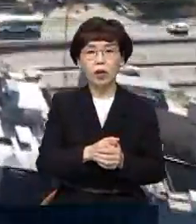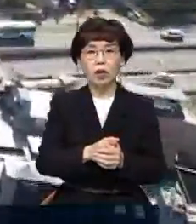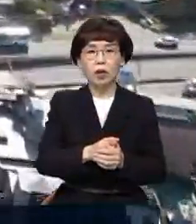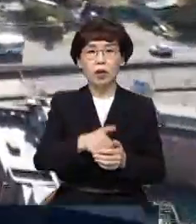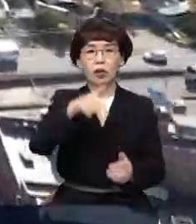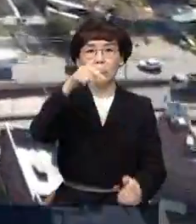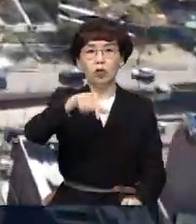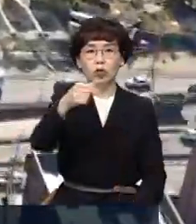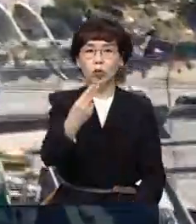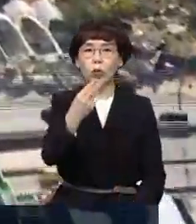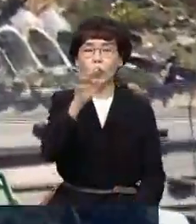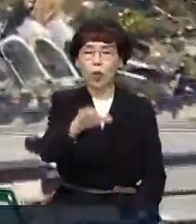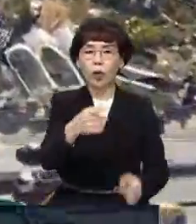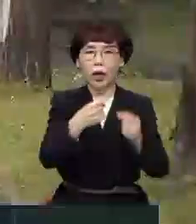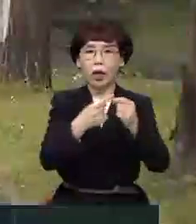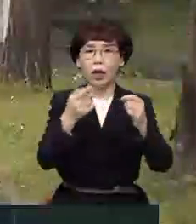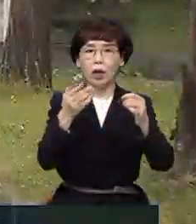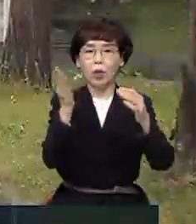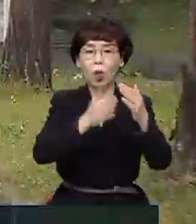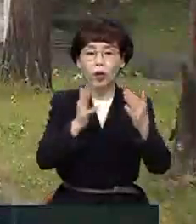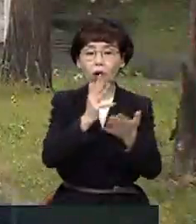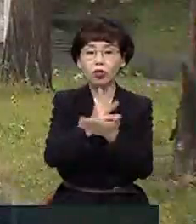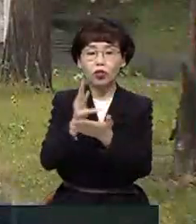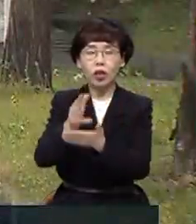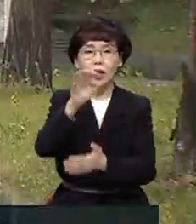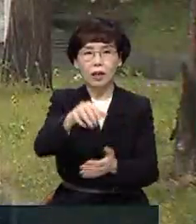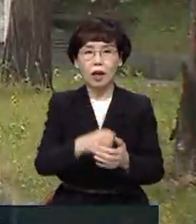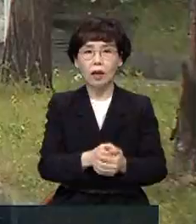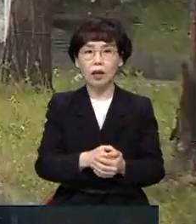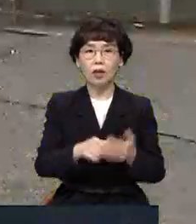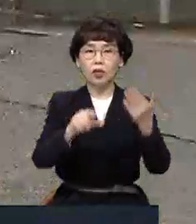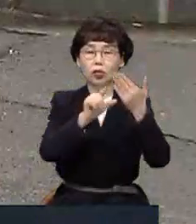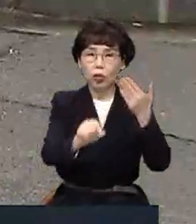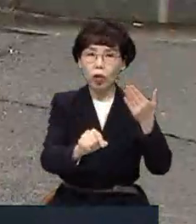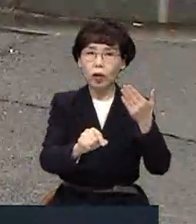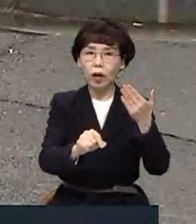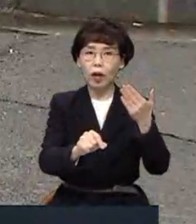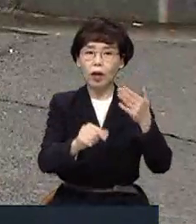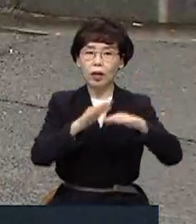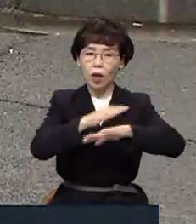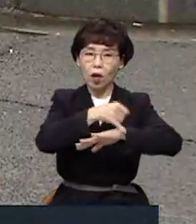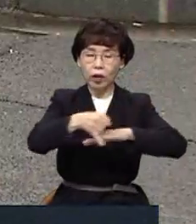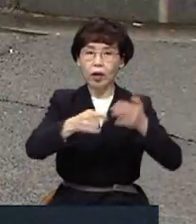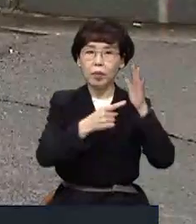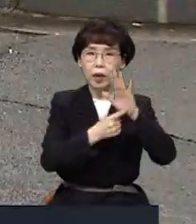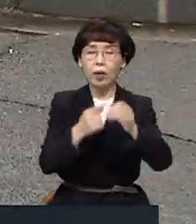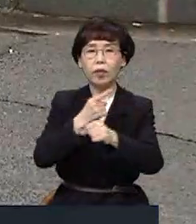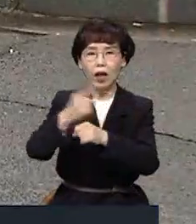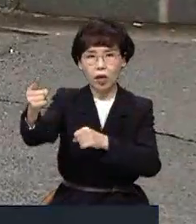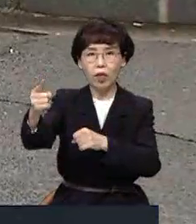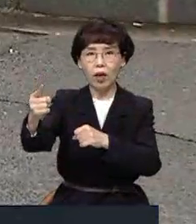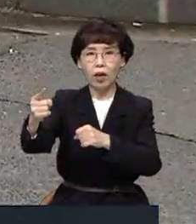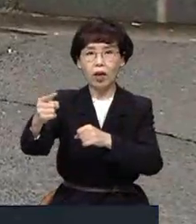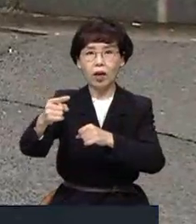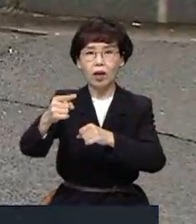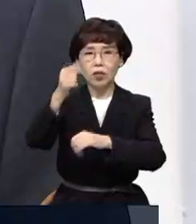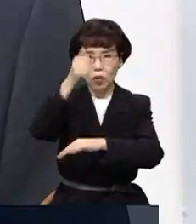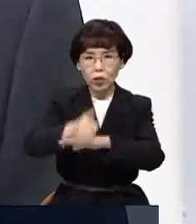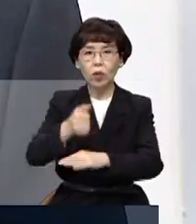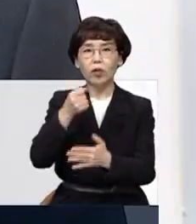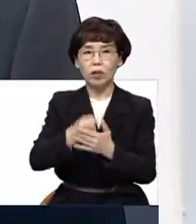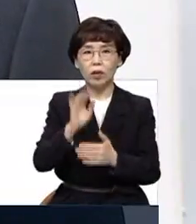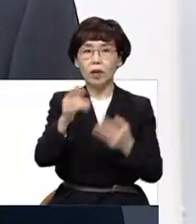확정됐습니다 오는 9월 국제 설계 공부를 거쳐 내년 1월 건축 계획 안 을 최종 결정하게 됩니다